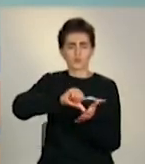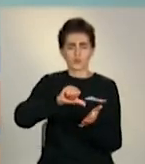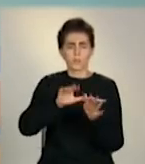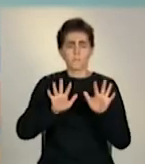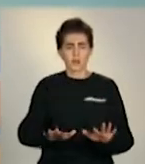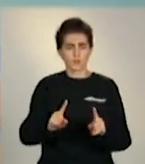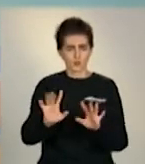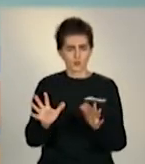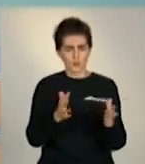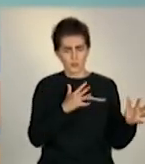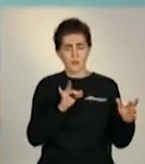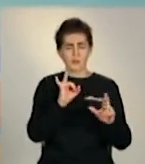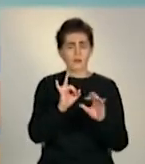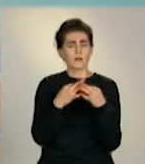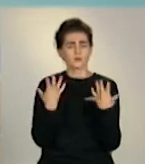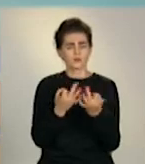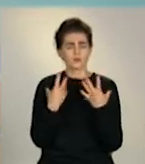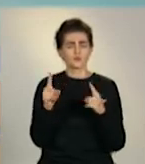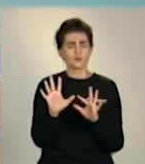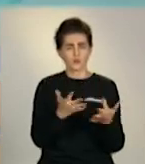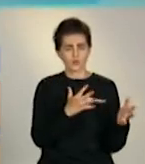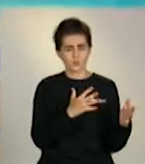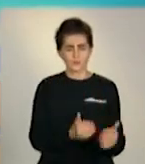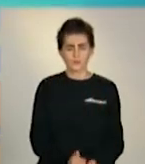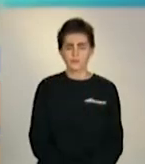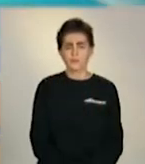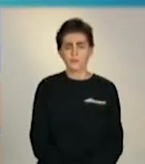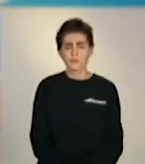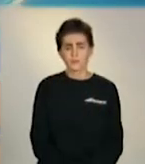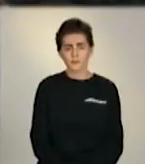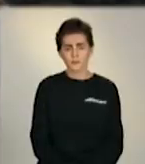місці події і розкаже, що там відбувається.